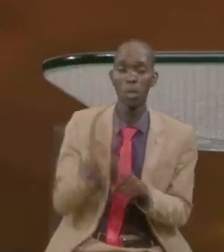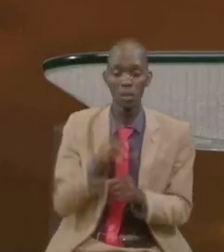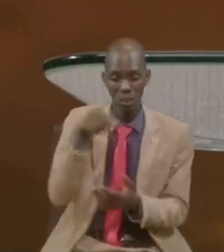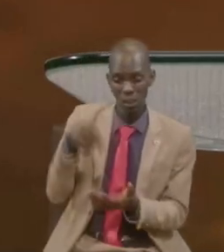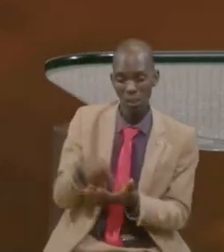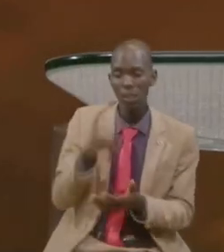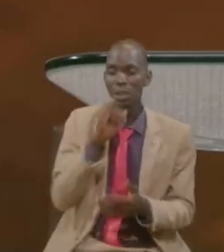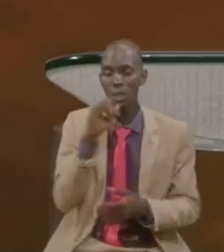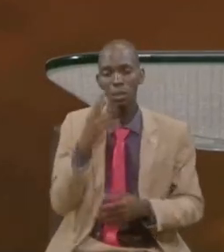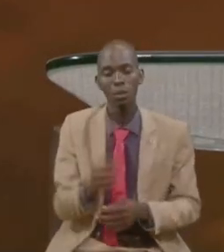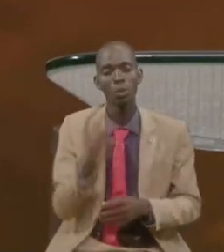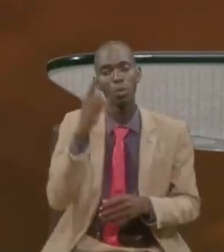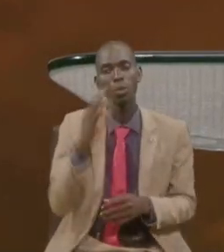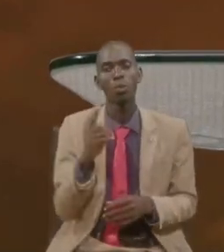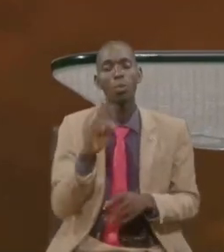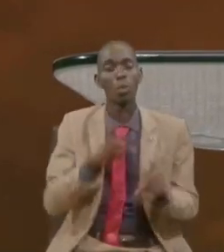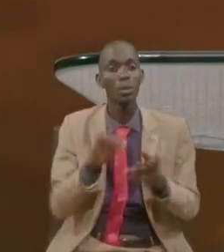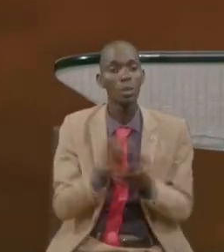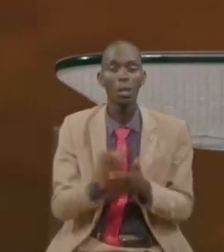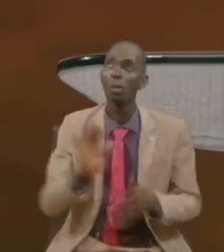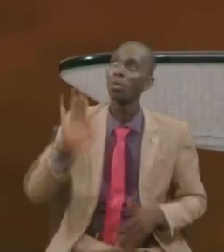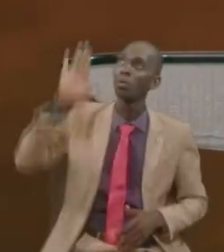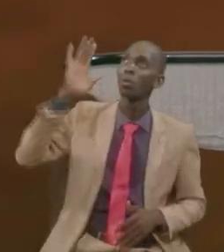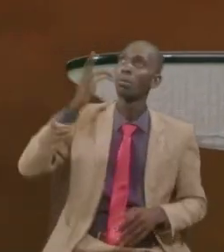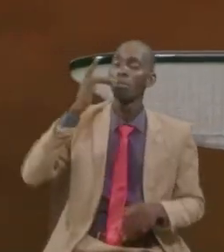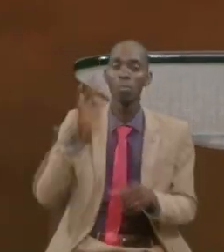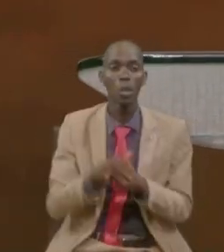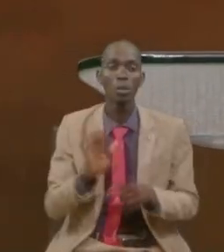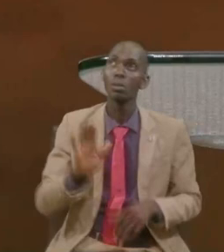Au fait, les gens qui ne suivent pas le ciel,